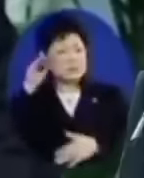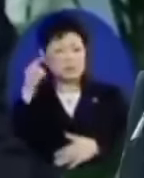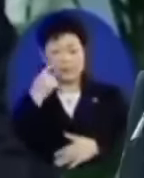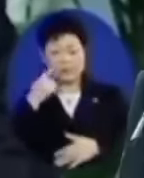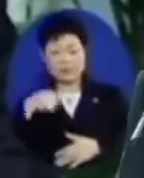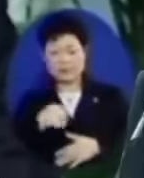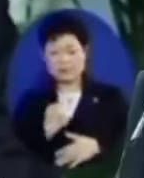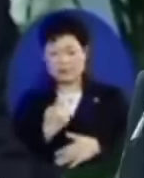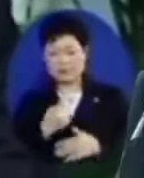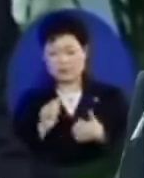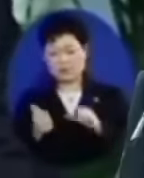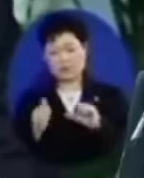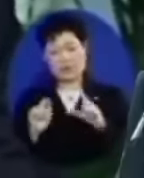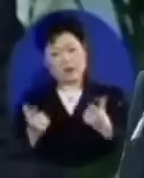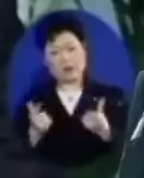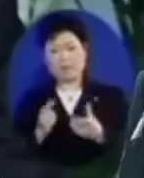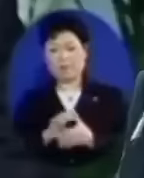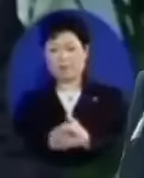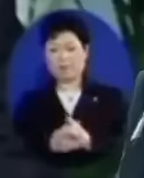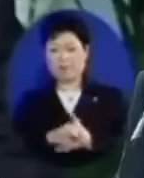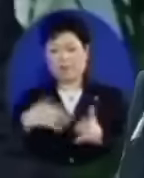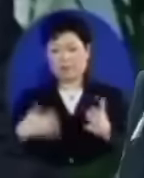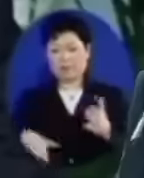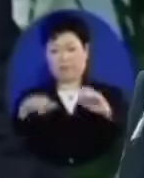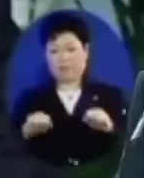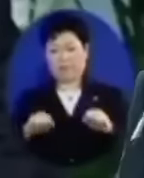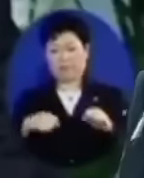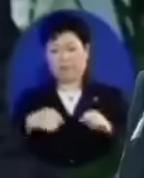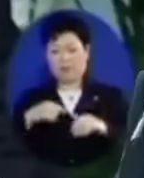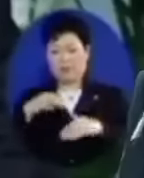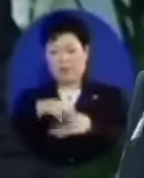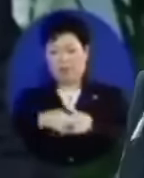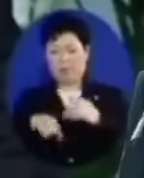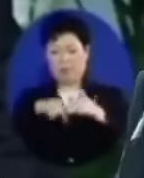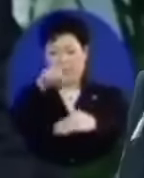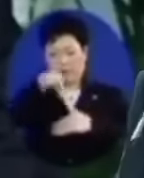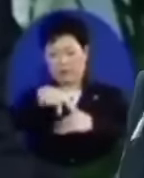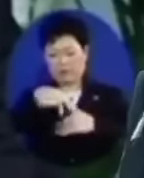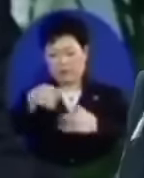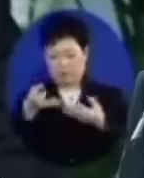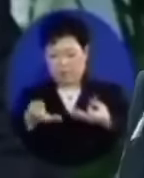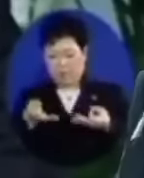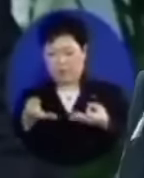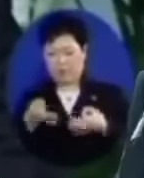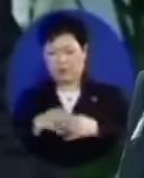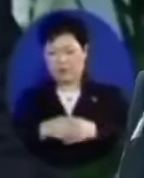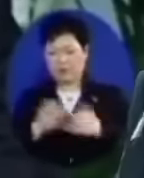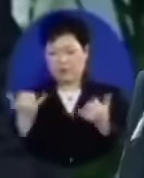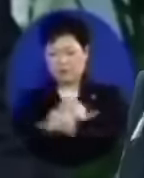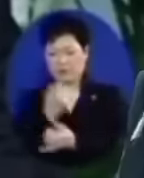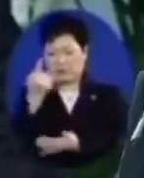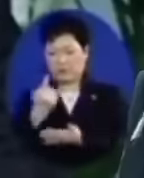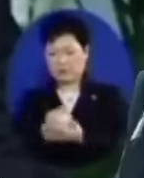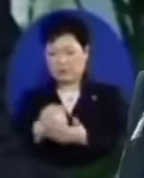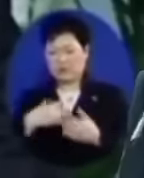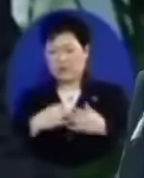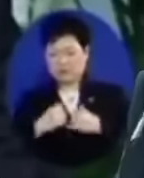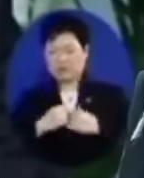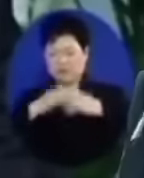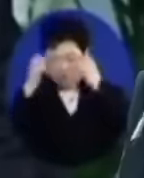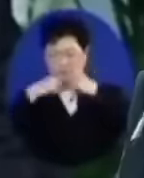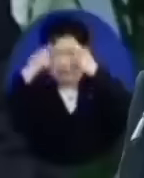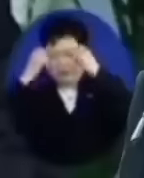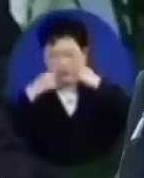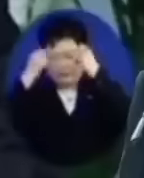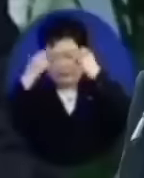자기는 안 죽었는데 몸 밖에 나와서 자기를 보고 있는데 일가 친척들이 와서 자기를 붙잡고 통곡을 하고